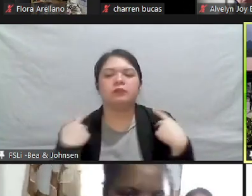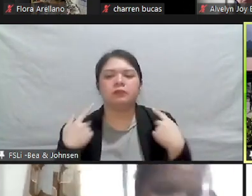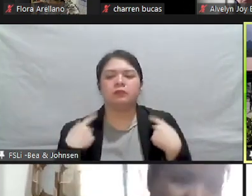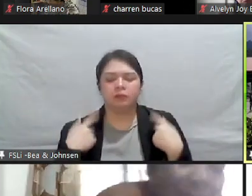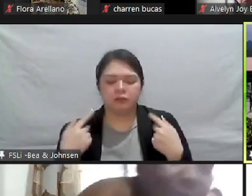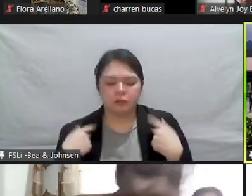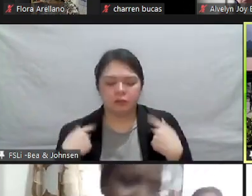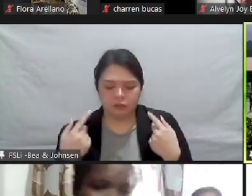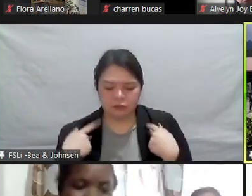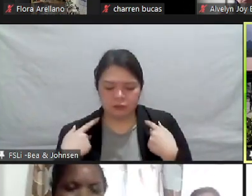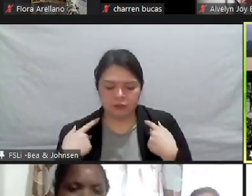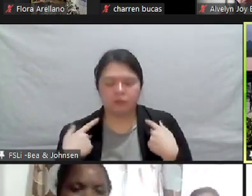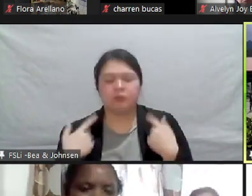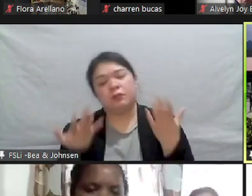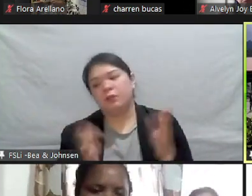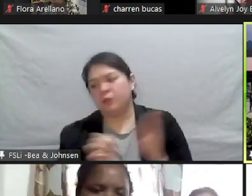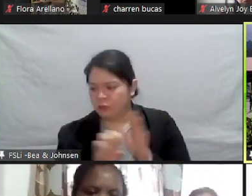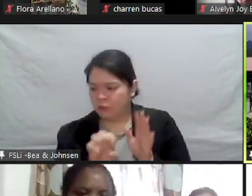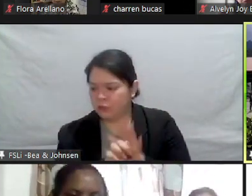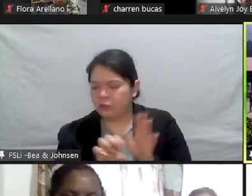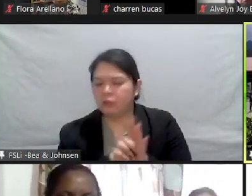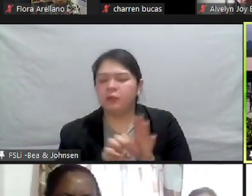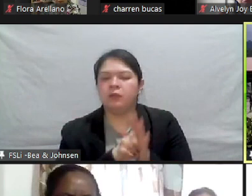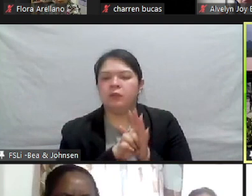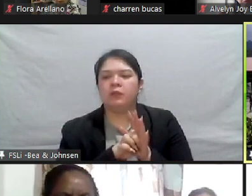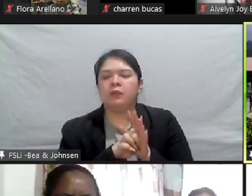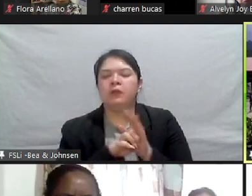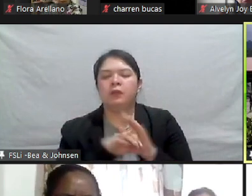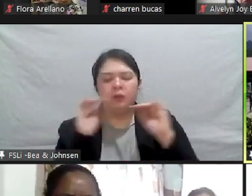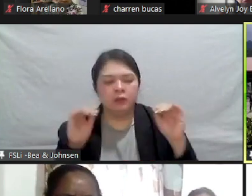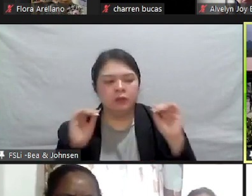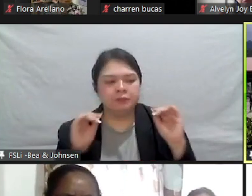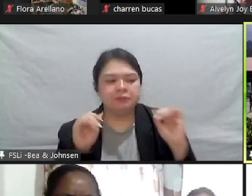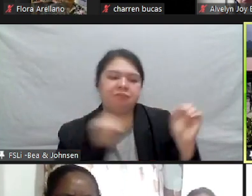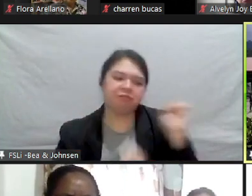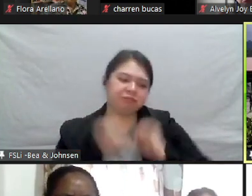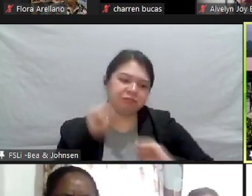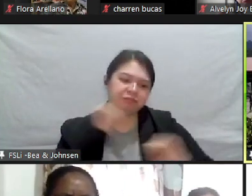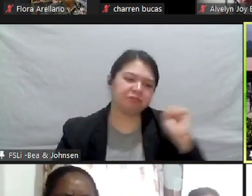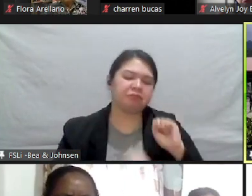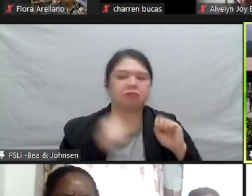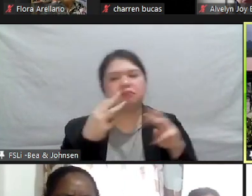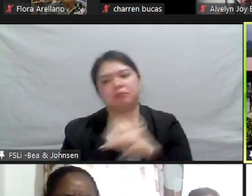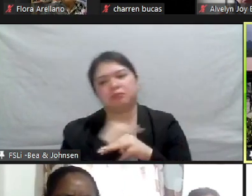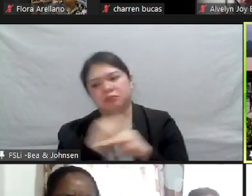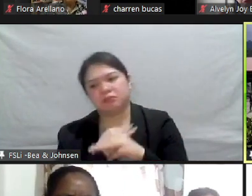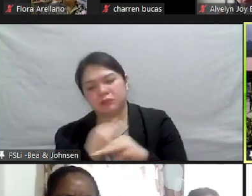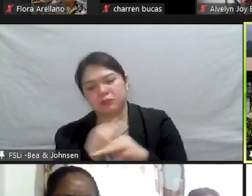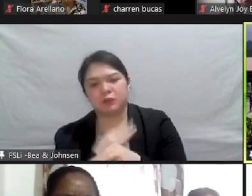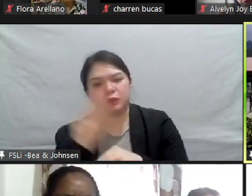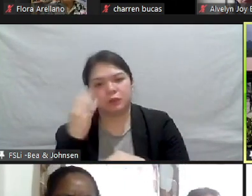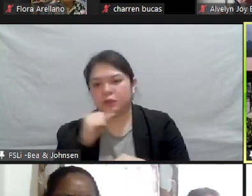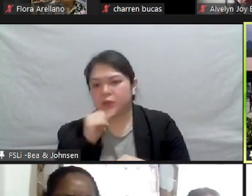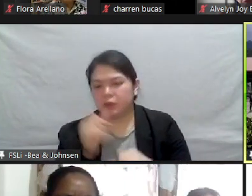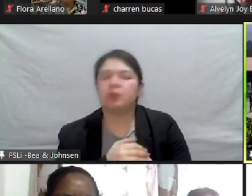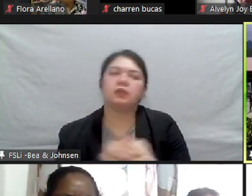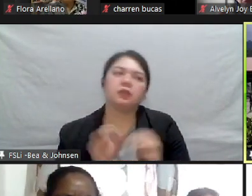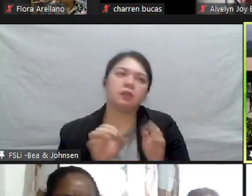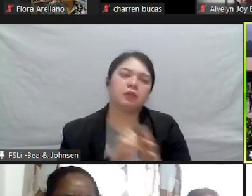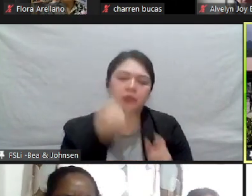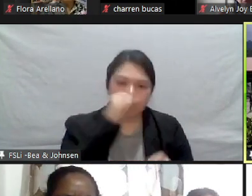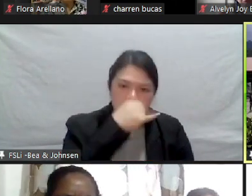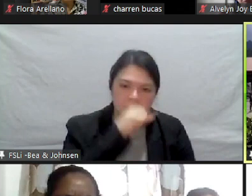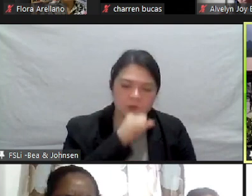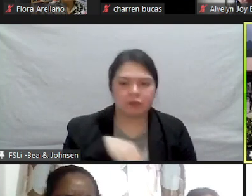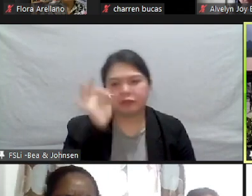mga ano, kung kunyari kung kaya niyong ituro ang science and math sa wika niyo, ano, why not, ano, kung Ilocano man ito or